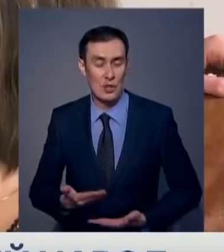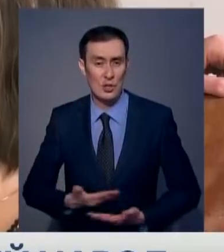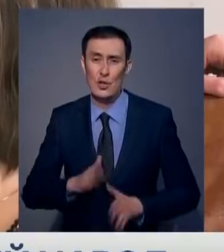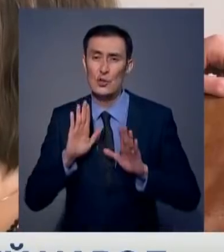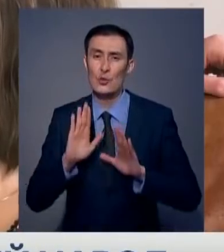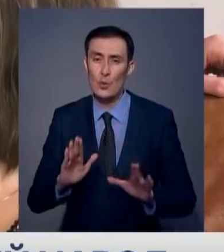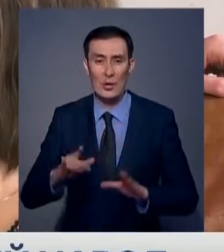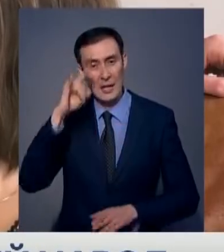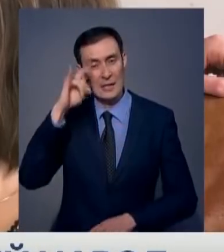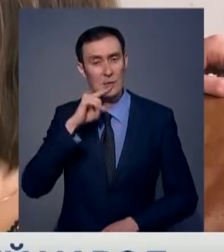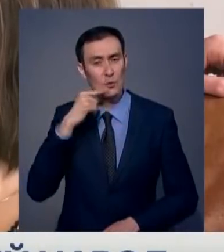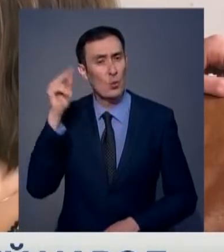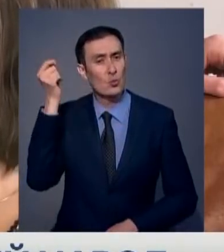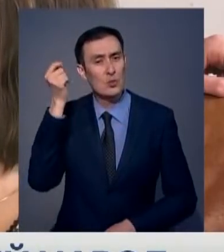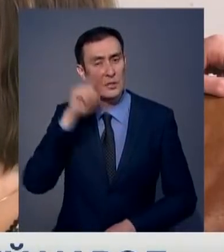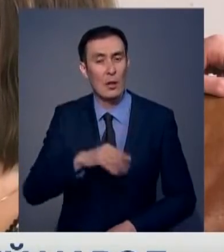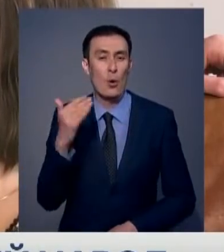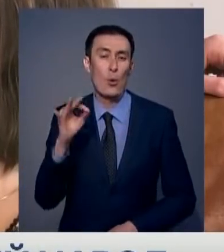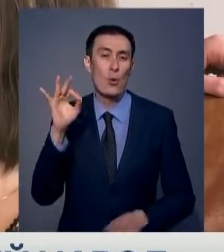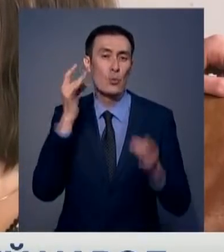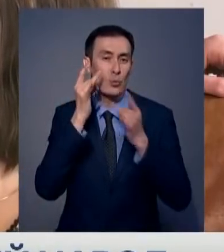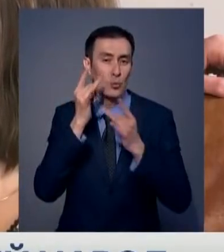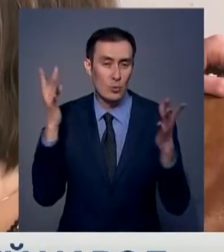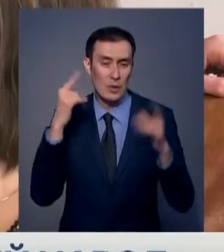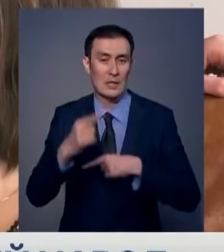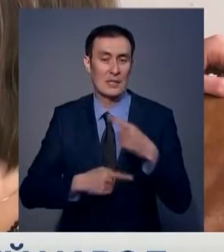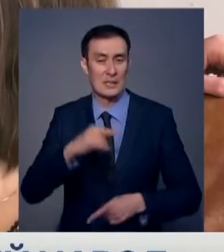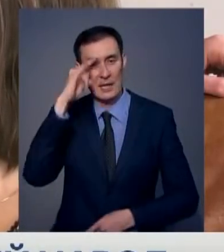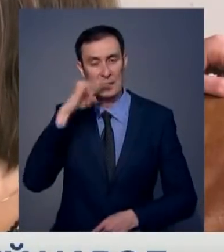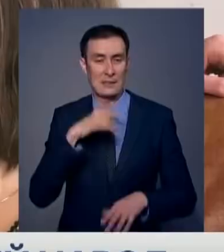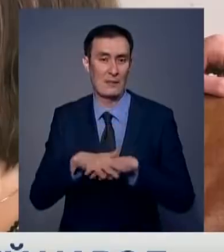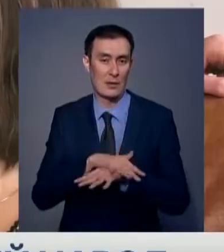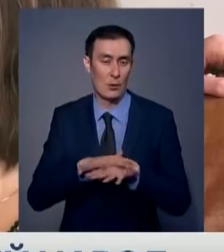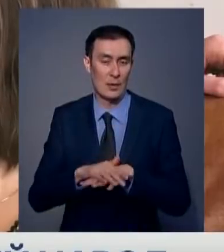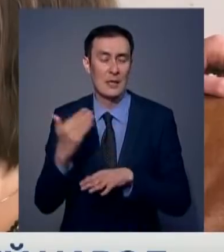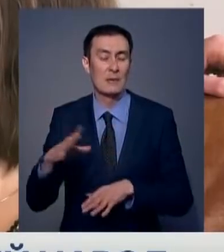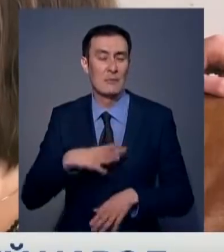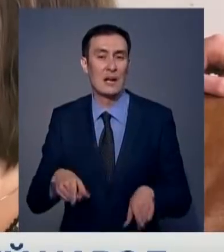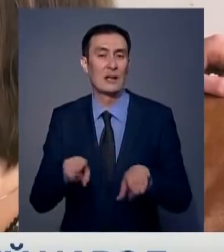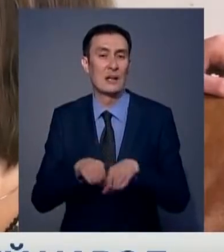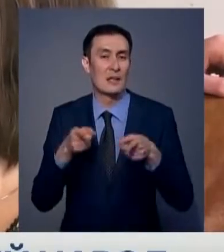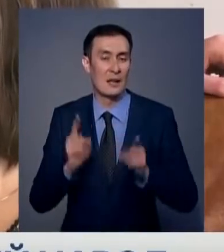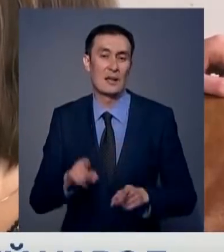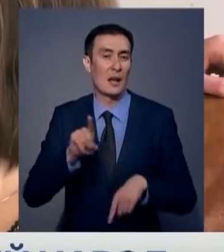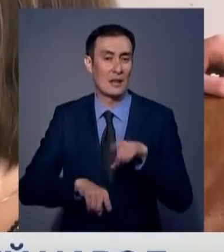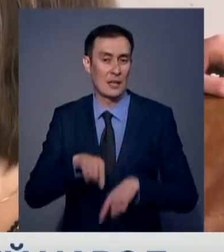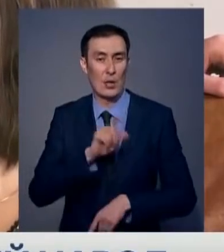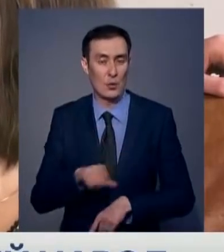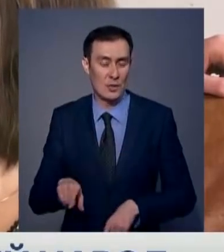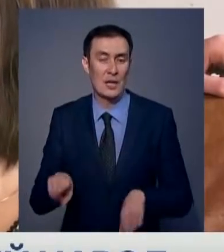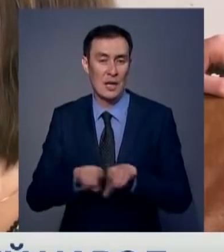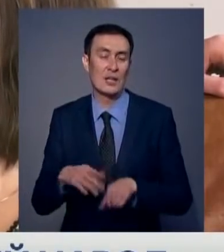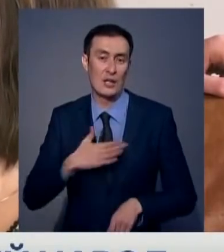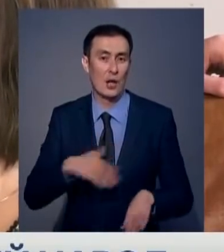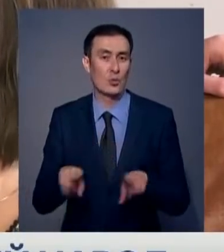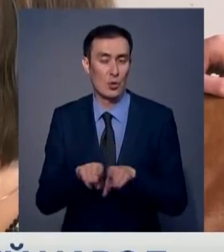только казахскому языку, я узнал от них о культуре и традициях казахского народа. Они стали для меня родными людьми, как и я